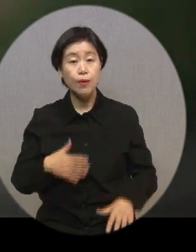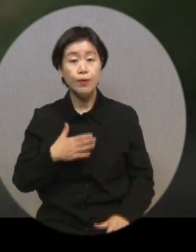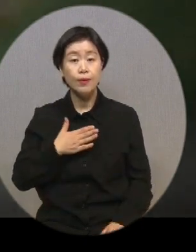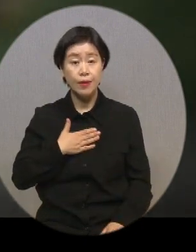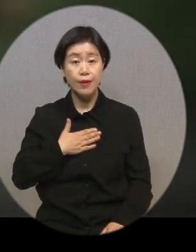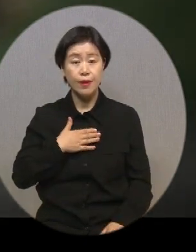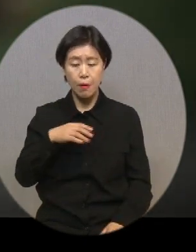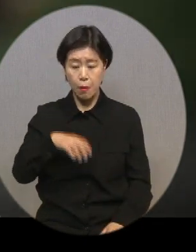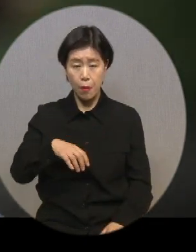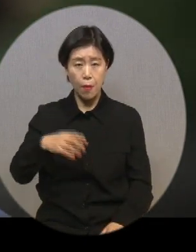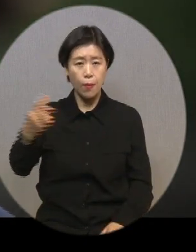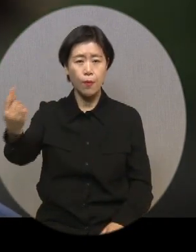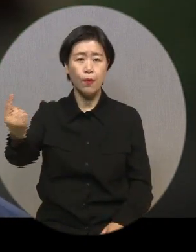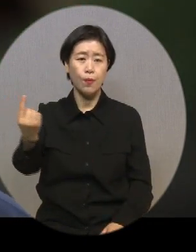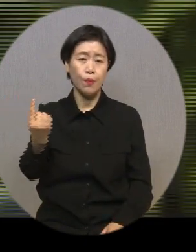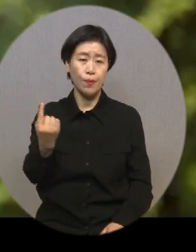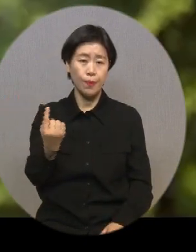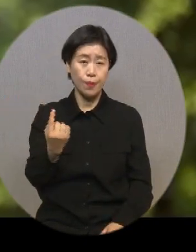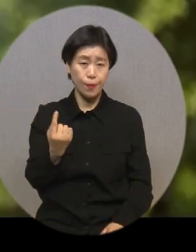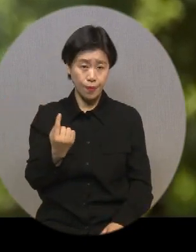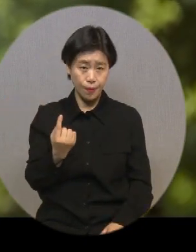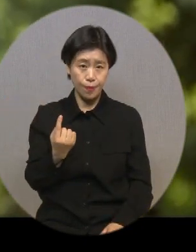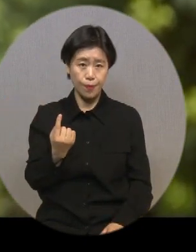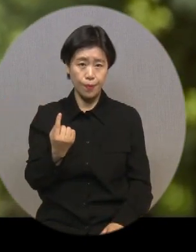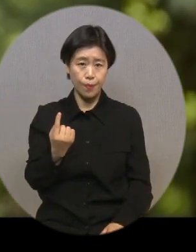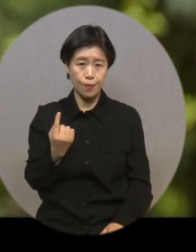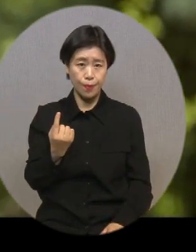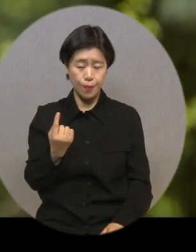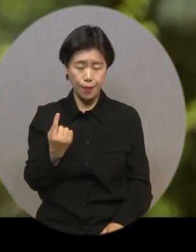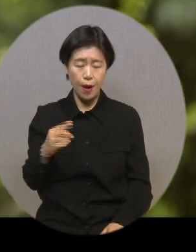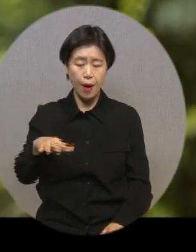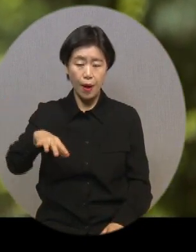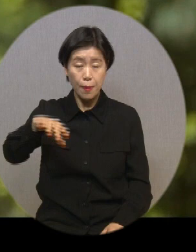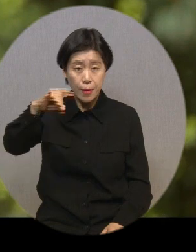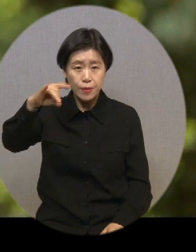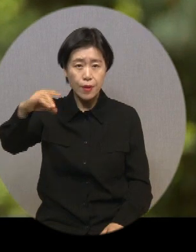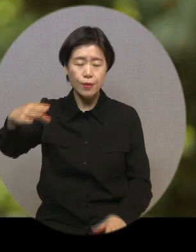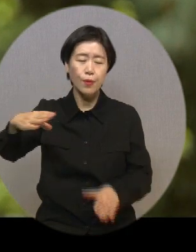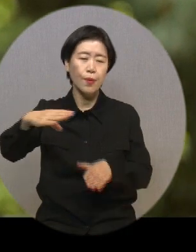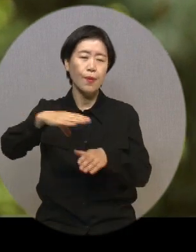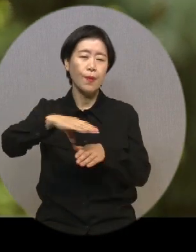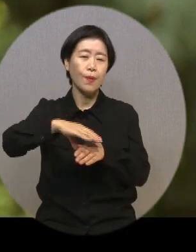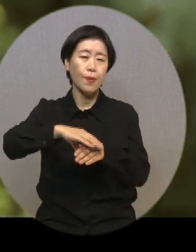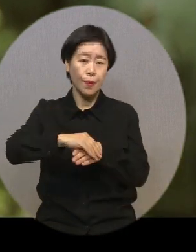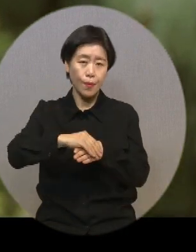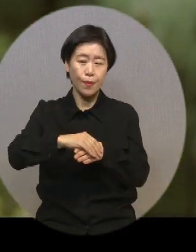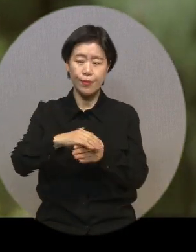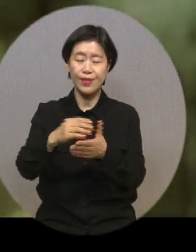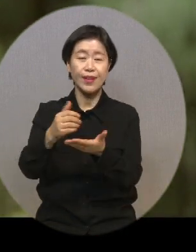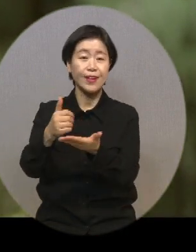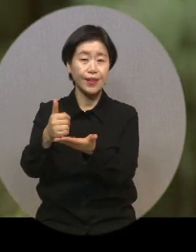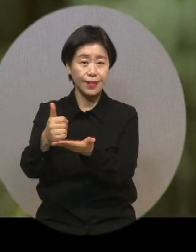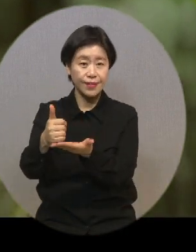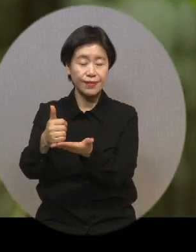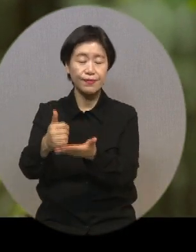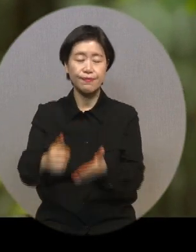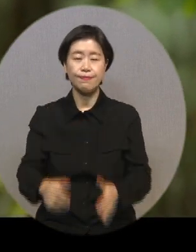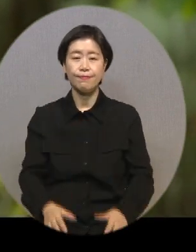내게 와서 손 내밀어준 사람